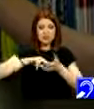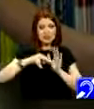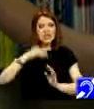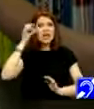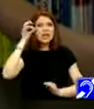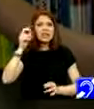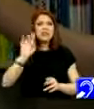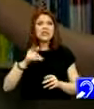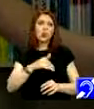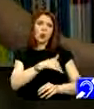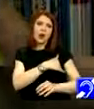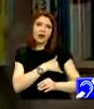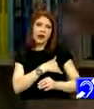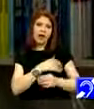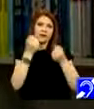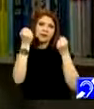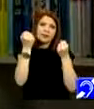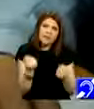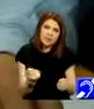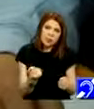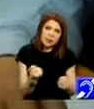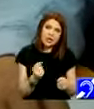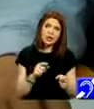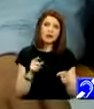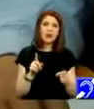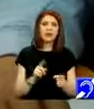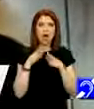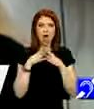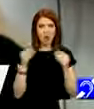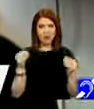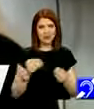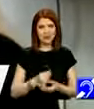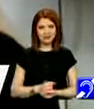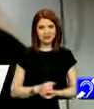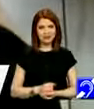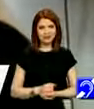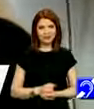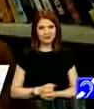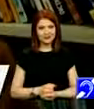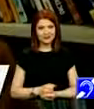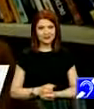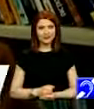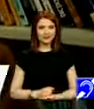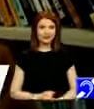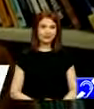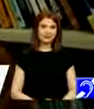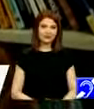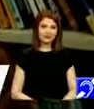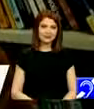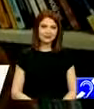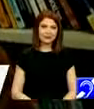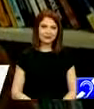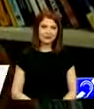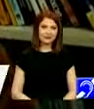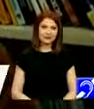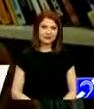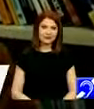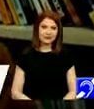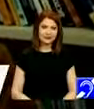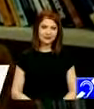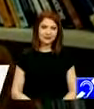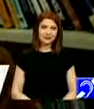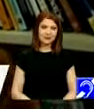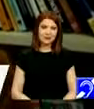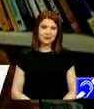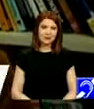funcție de gradul de dificultate conform cadrului european de referință. I think that we must respect the